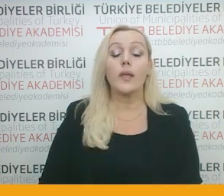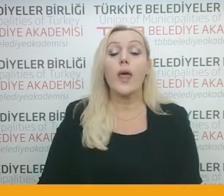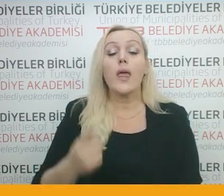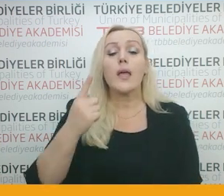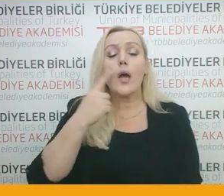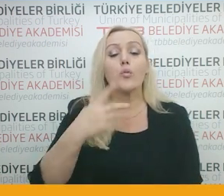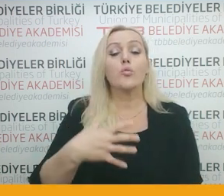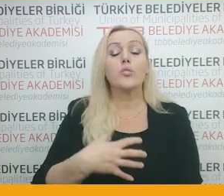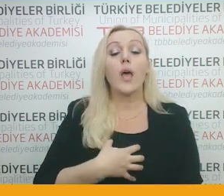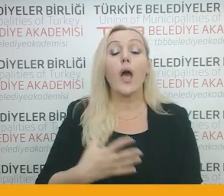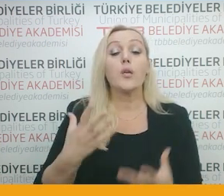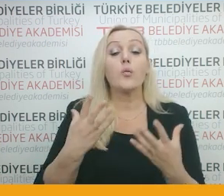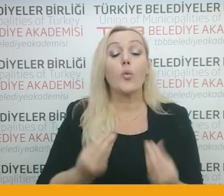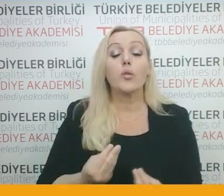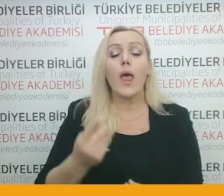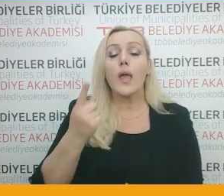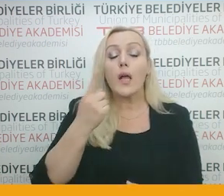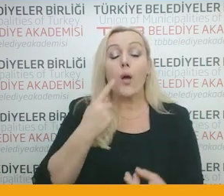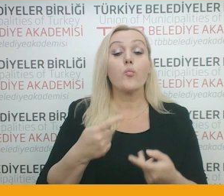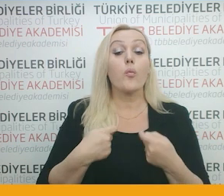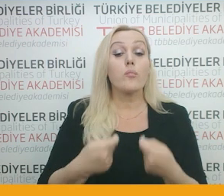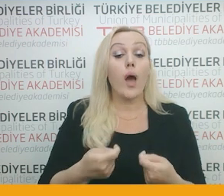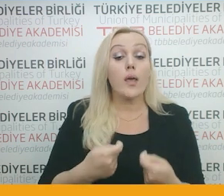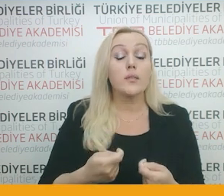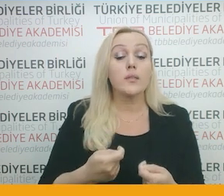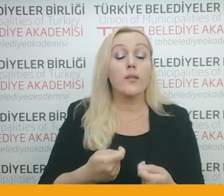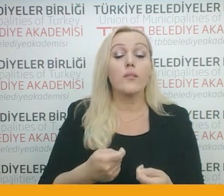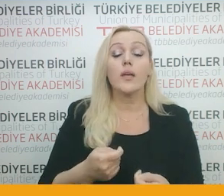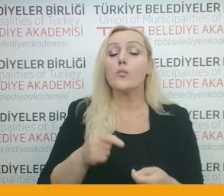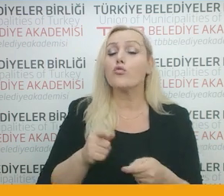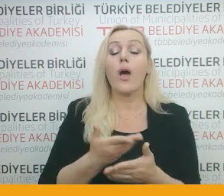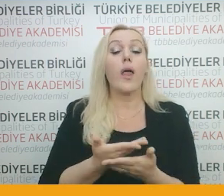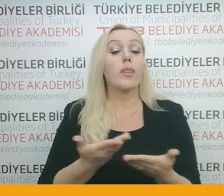Kamu kaynağının karşılığında bir de kamu gideri kavramı var arkadaşlar. Kamu gideri nelerdir?